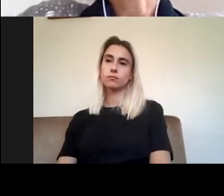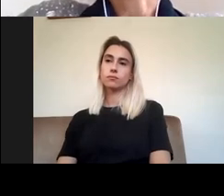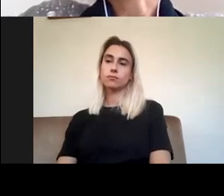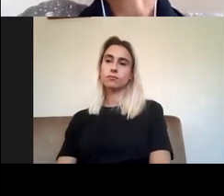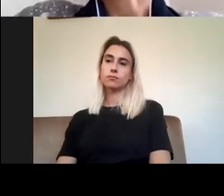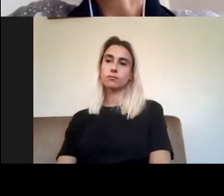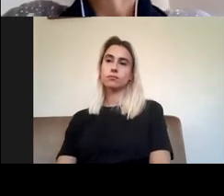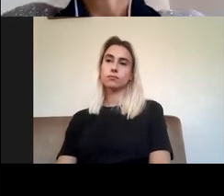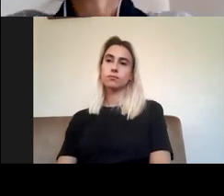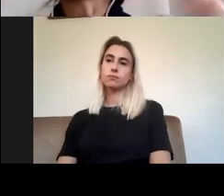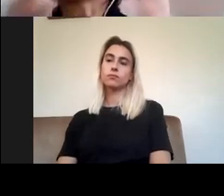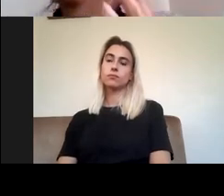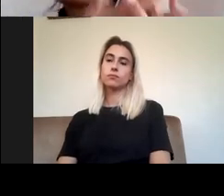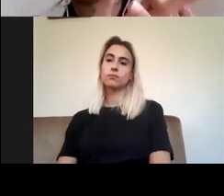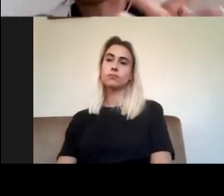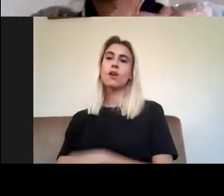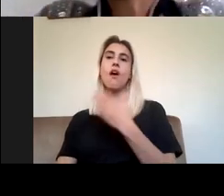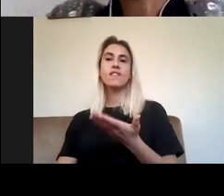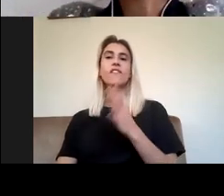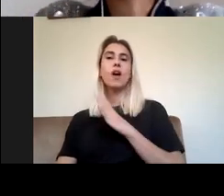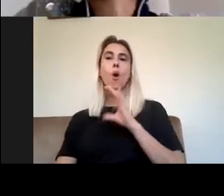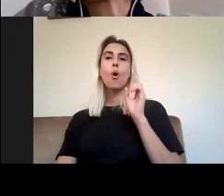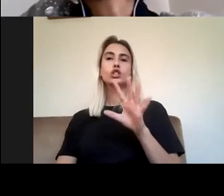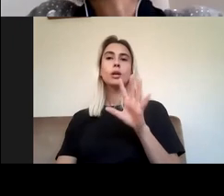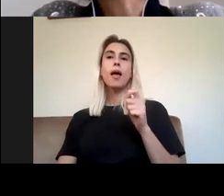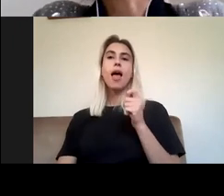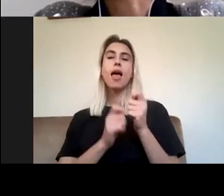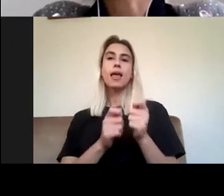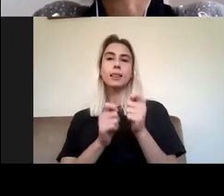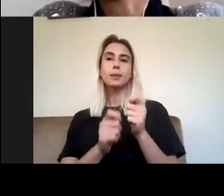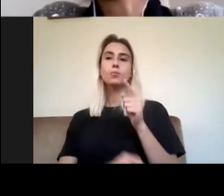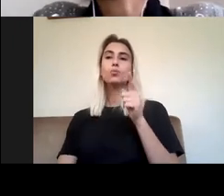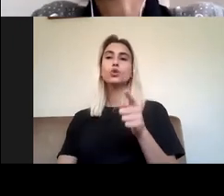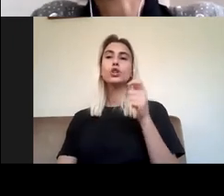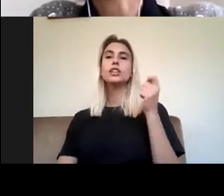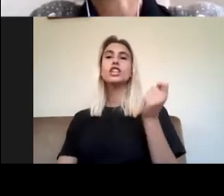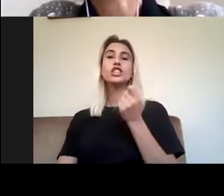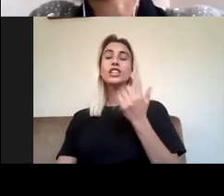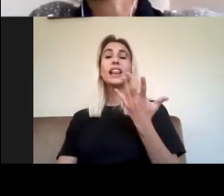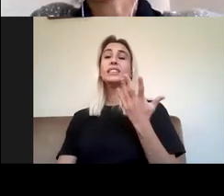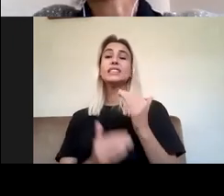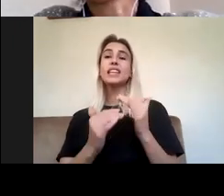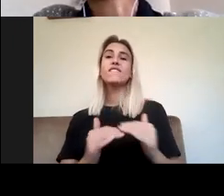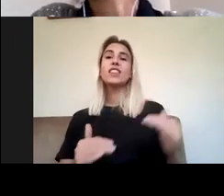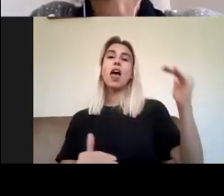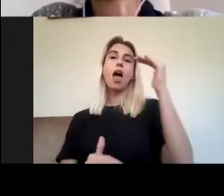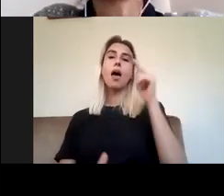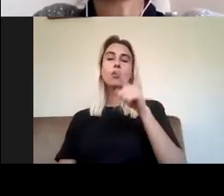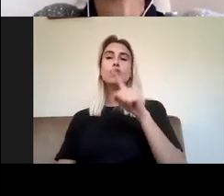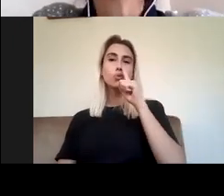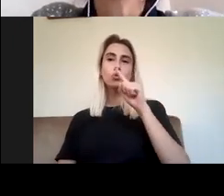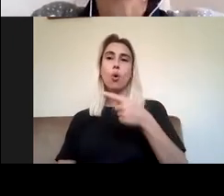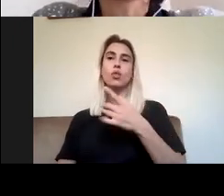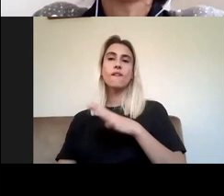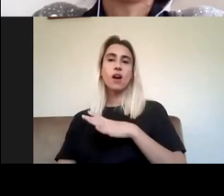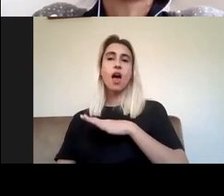Şöyle, evet var hocam, eğitimle bu işi acaba ne kadar seviyeye getirebiliriz diye bir nokta var. Çünkü her